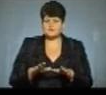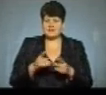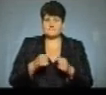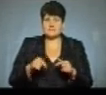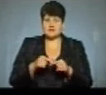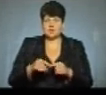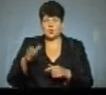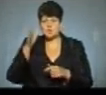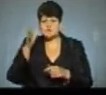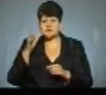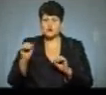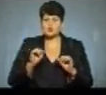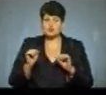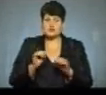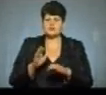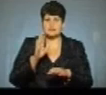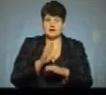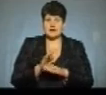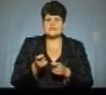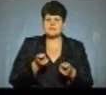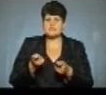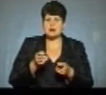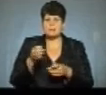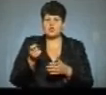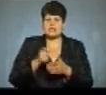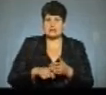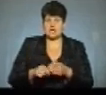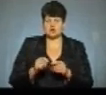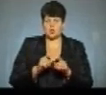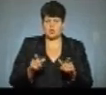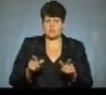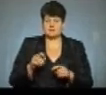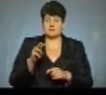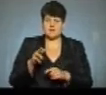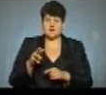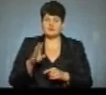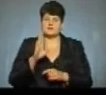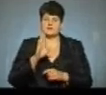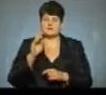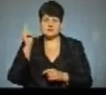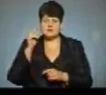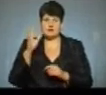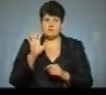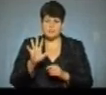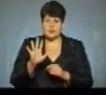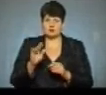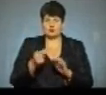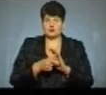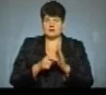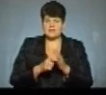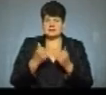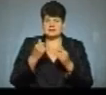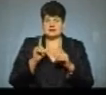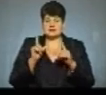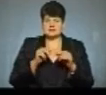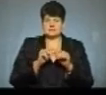відділу освіти, розпорядження і наказ адміністрації про закриття школи. Мар'яна Місюрак навчалась в 5 класі Підліснянської школи. Зараз